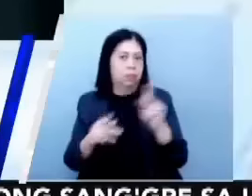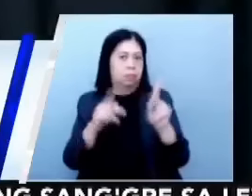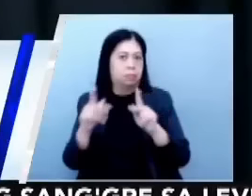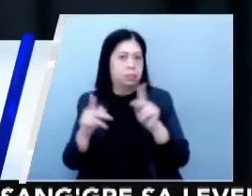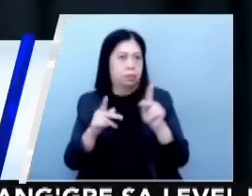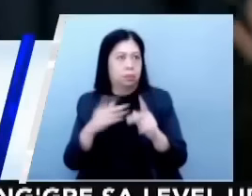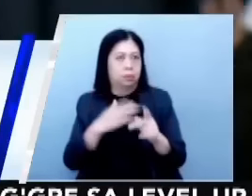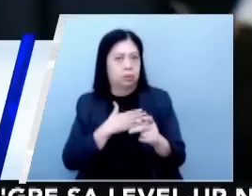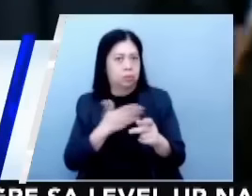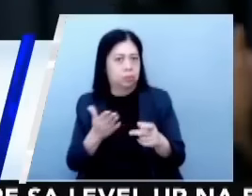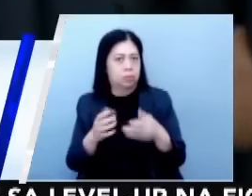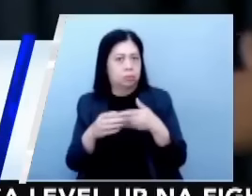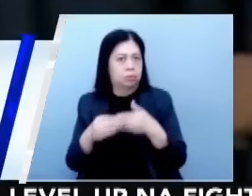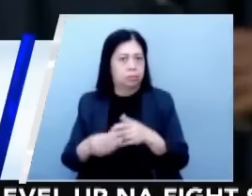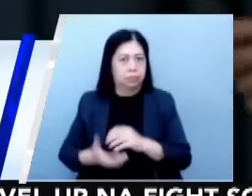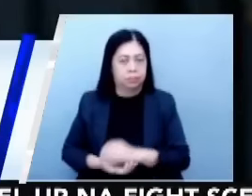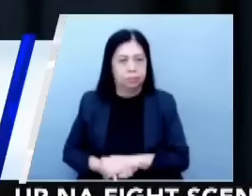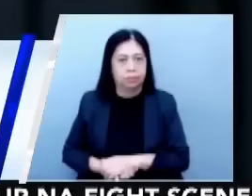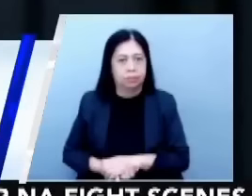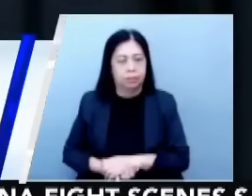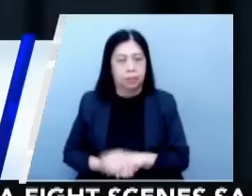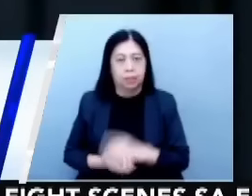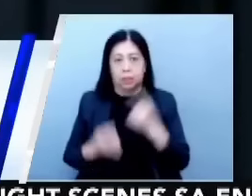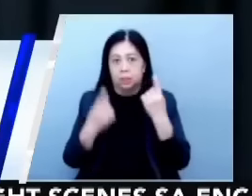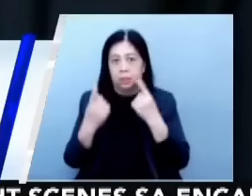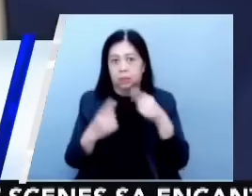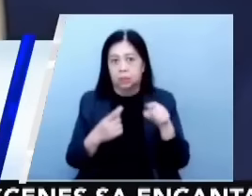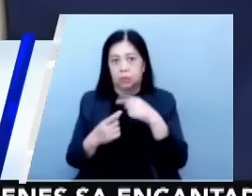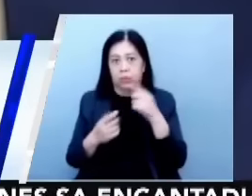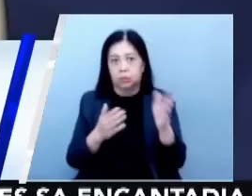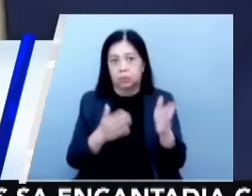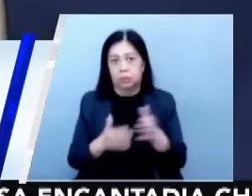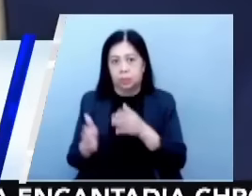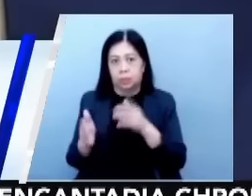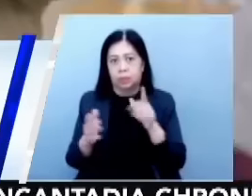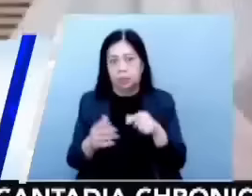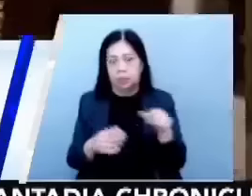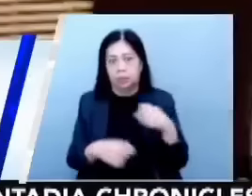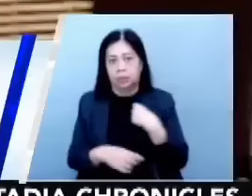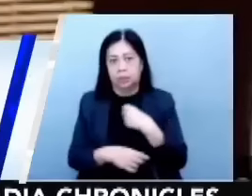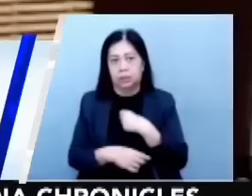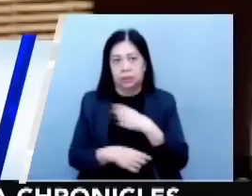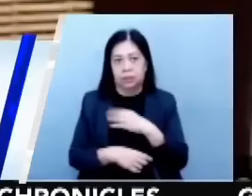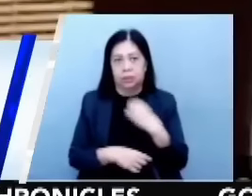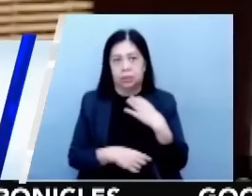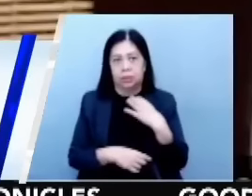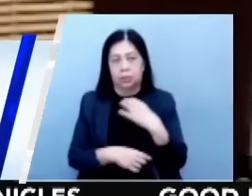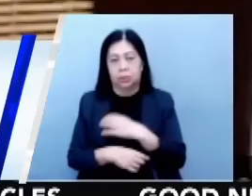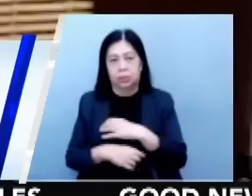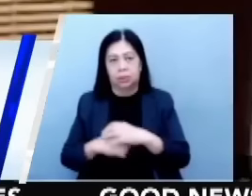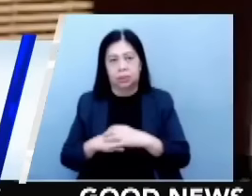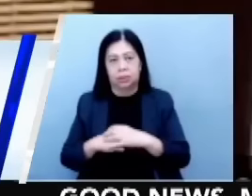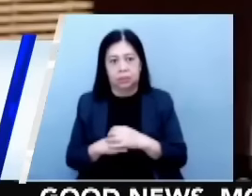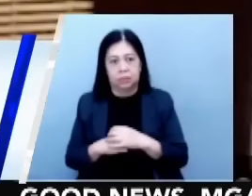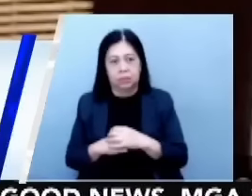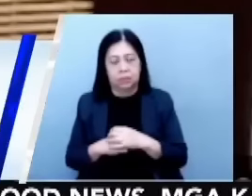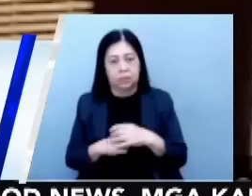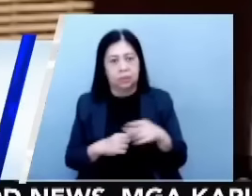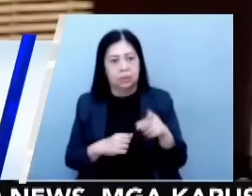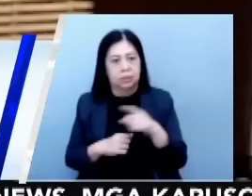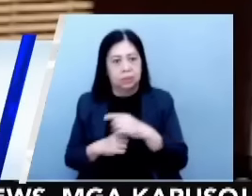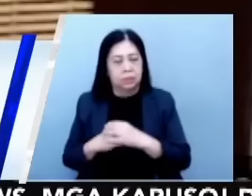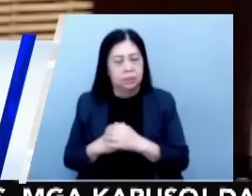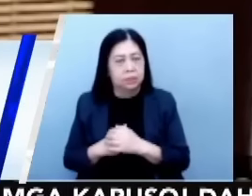Initiative. Turing naman niya sa balak ng liderato ng Senado at Kamara. Declaration of war against